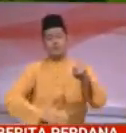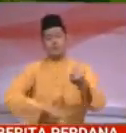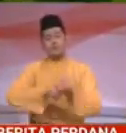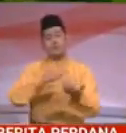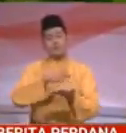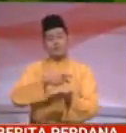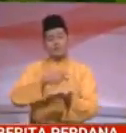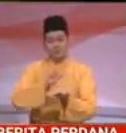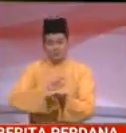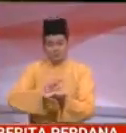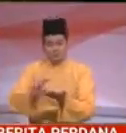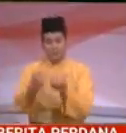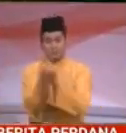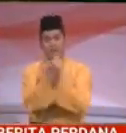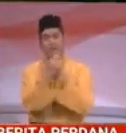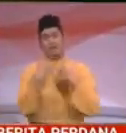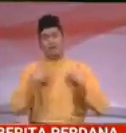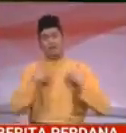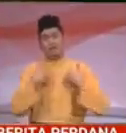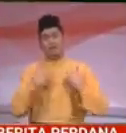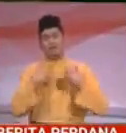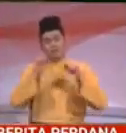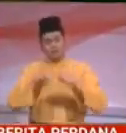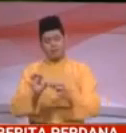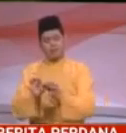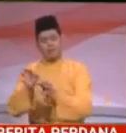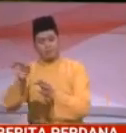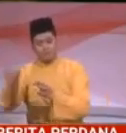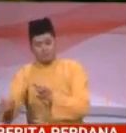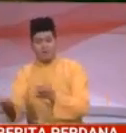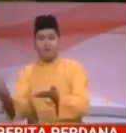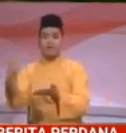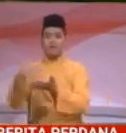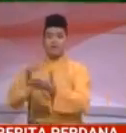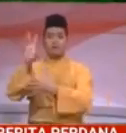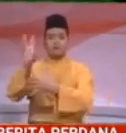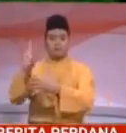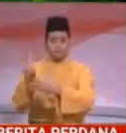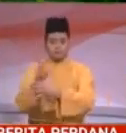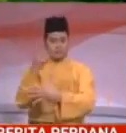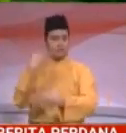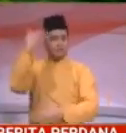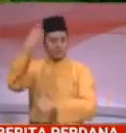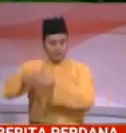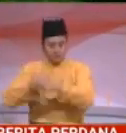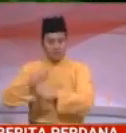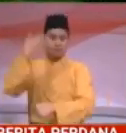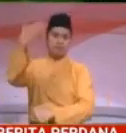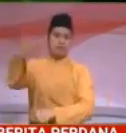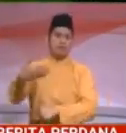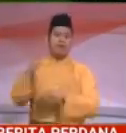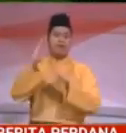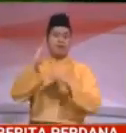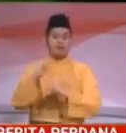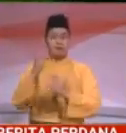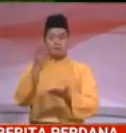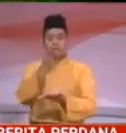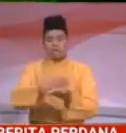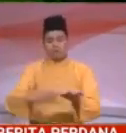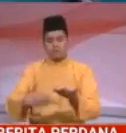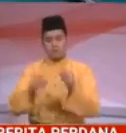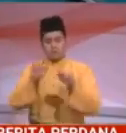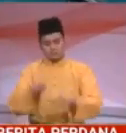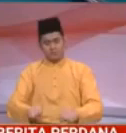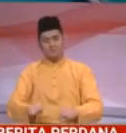ada perlu dilanjutkan sekurang-kurangnya hingga Jun tahun depan. MATA turut berharap Belanjawan 2021 menawarkan